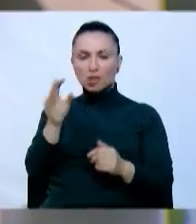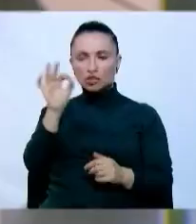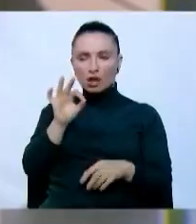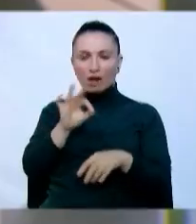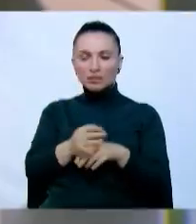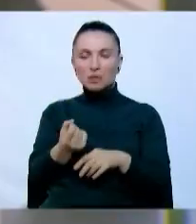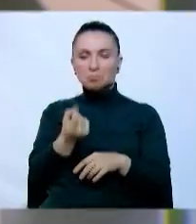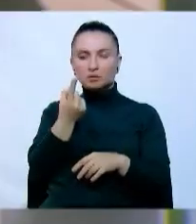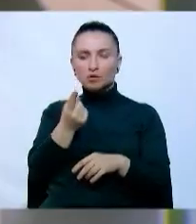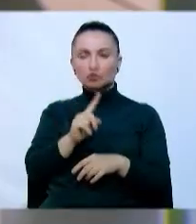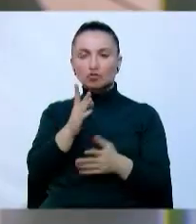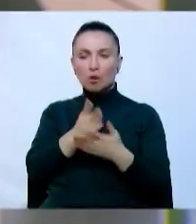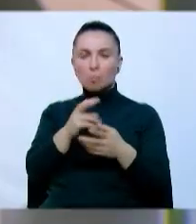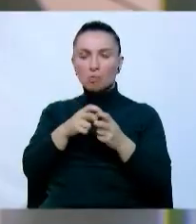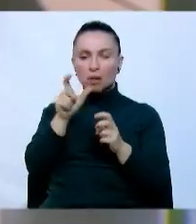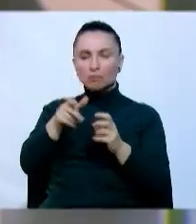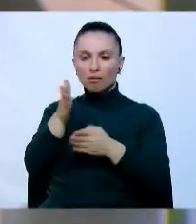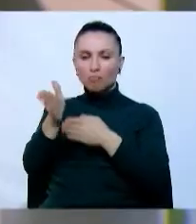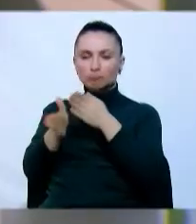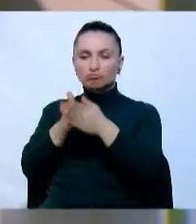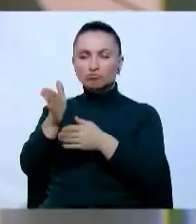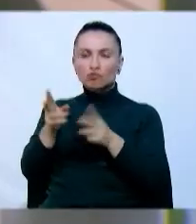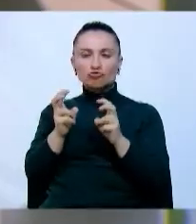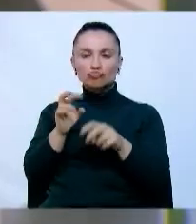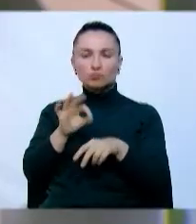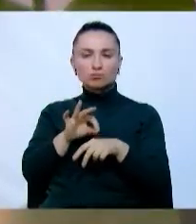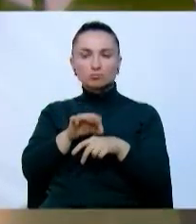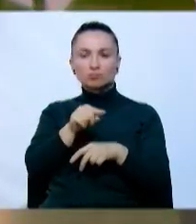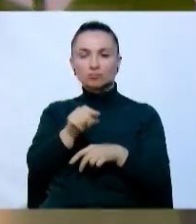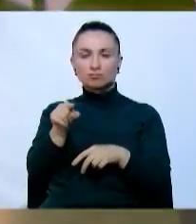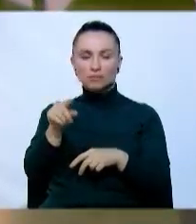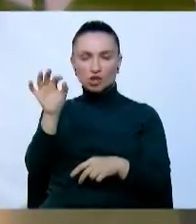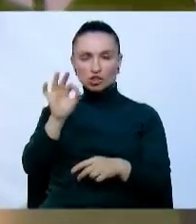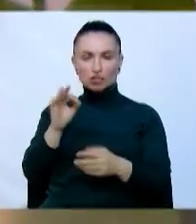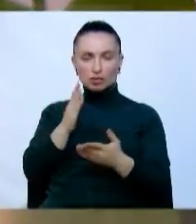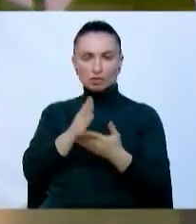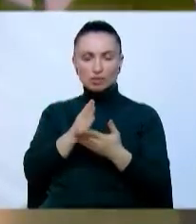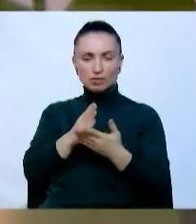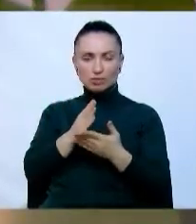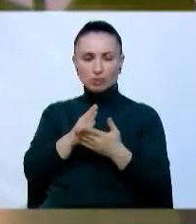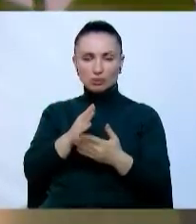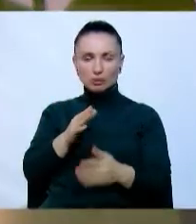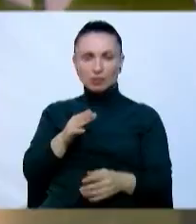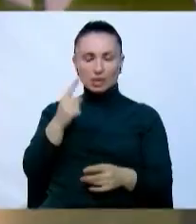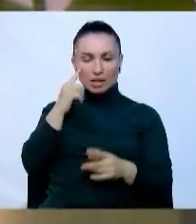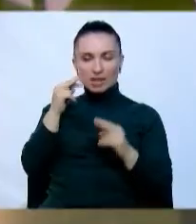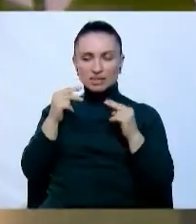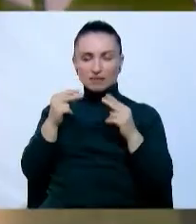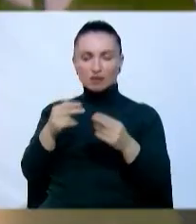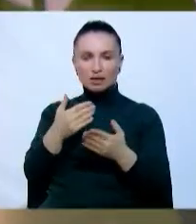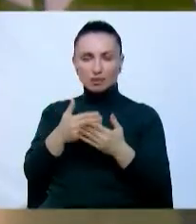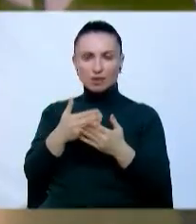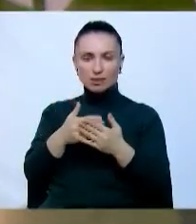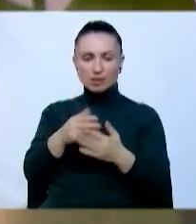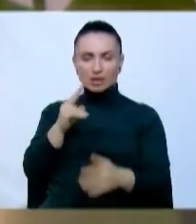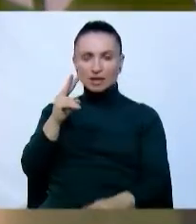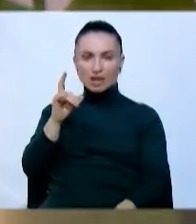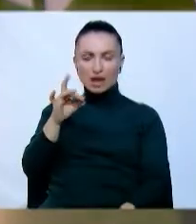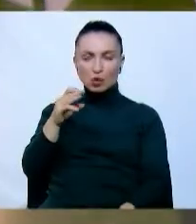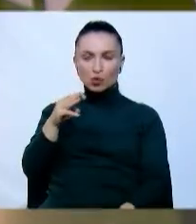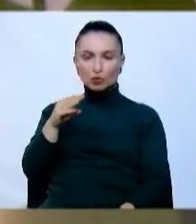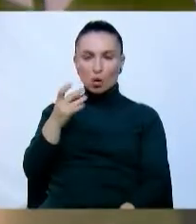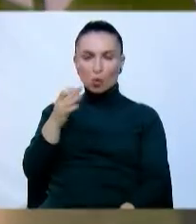რა ჩივილით, რა პრობლემით მოდიან პაციენტები? ხშირად ეს გახლავთ რეგენერაციული ცვლილებები, როგორც მაგალითად კერატოკონუსი,